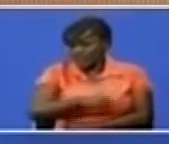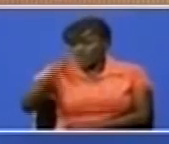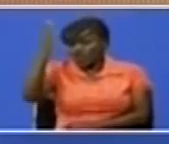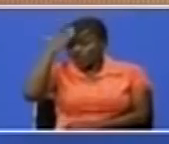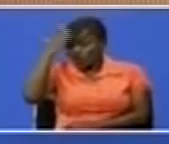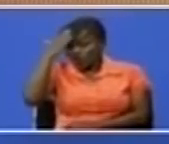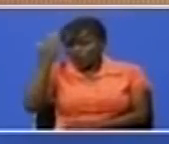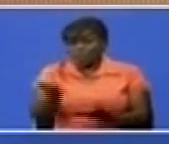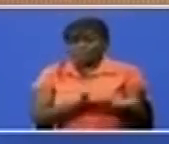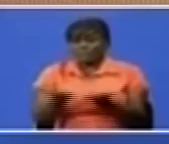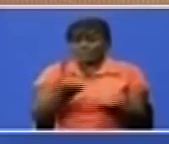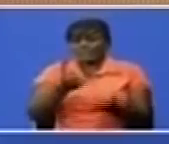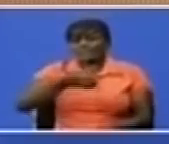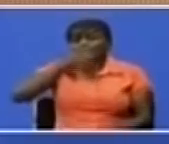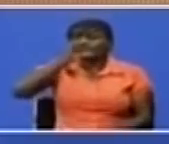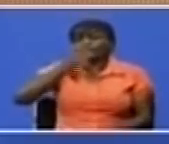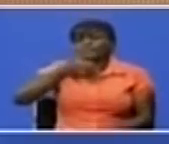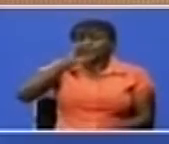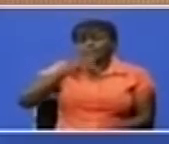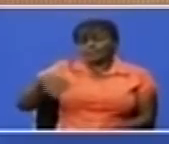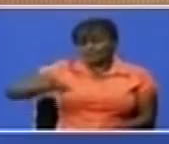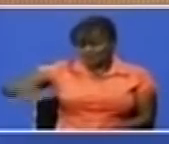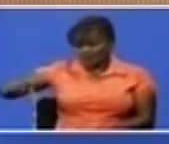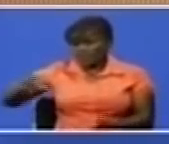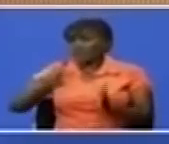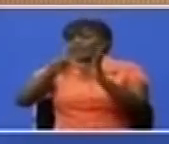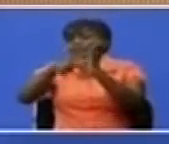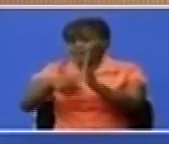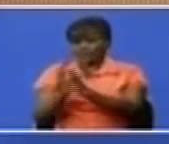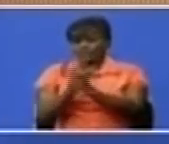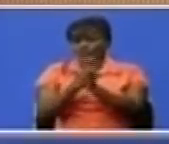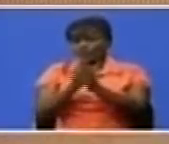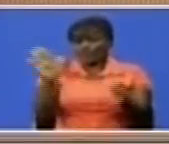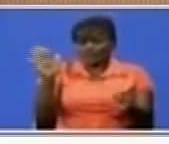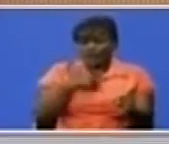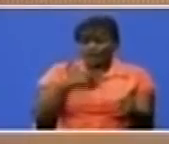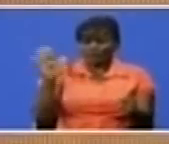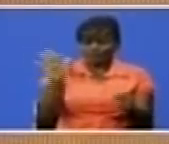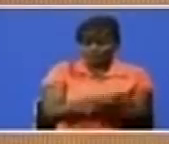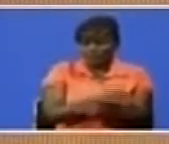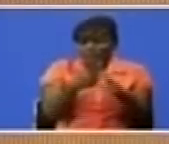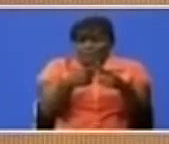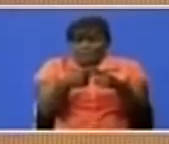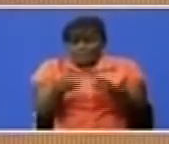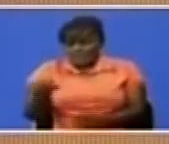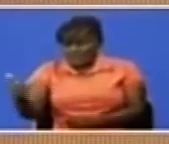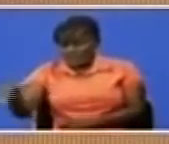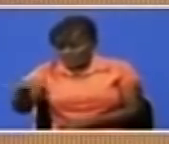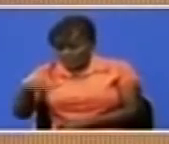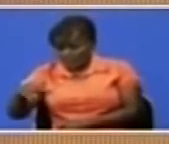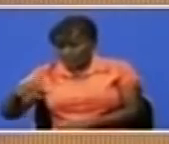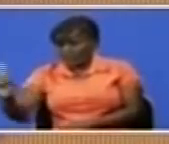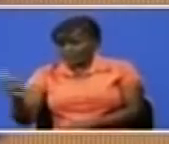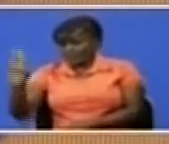kama muuza chai katika kaunti hiyo. Taarifa hiyo tutakuletea katika muda usiokuwa mrefu. Lakini kwengineko, Rais